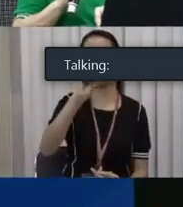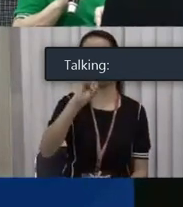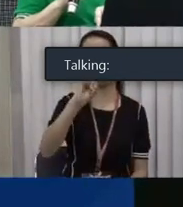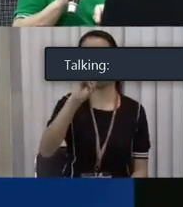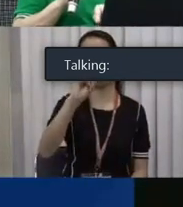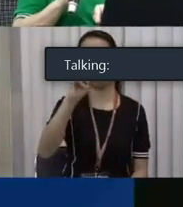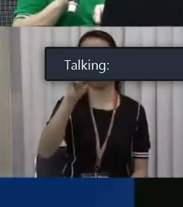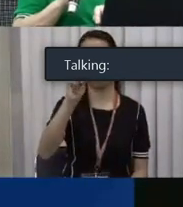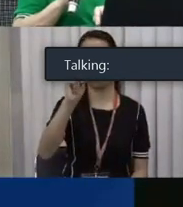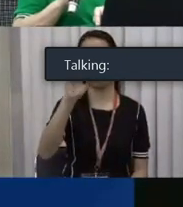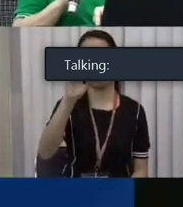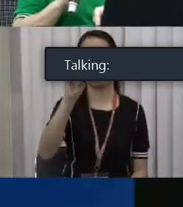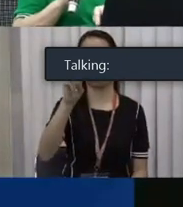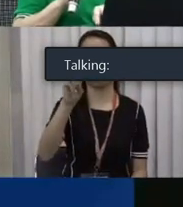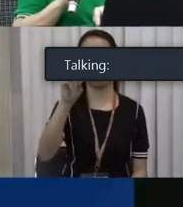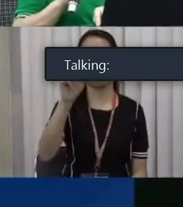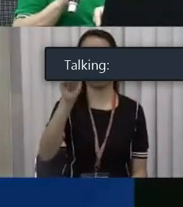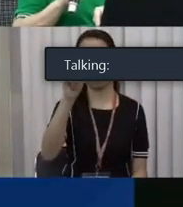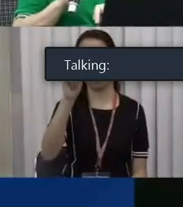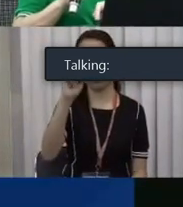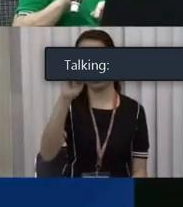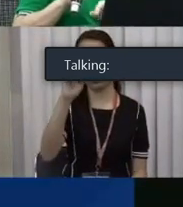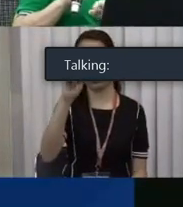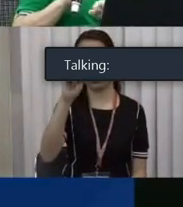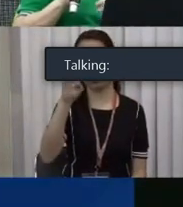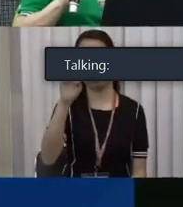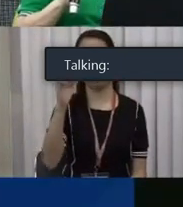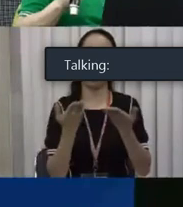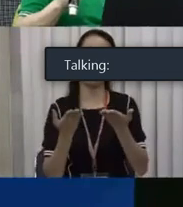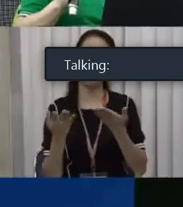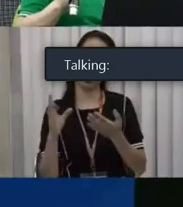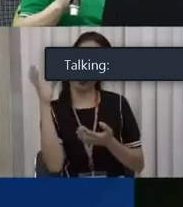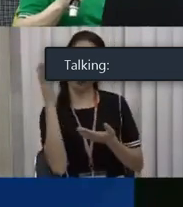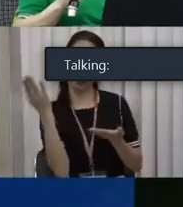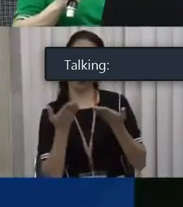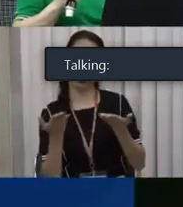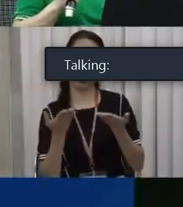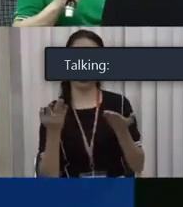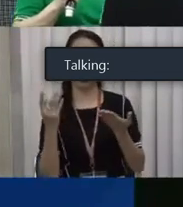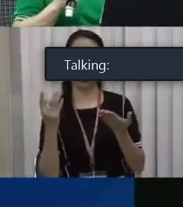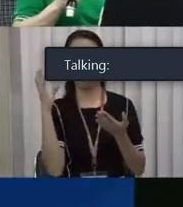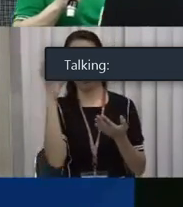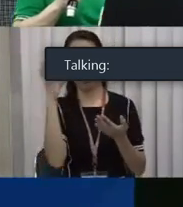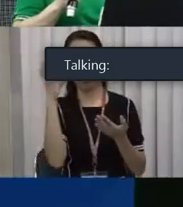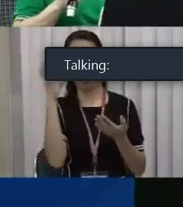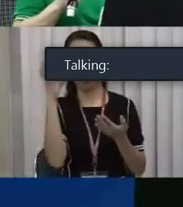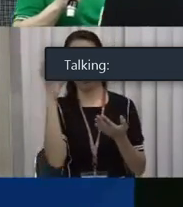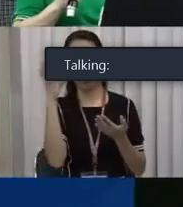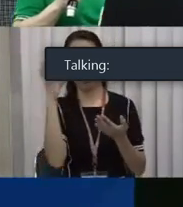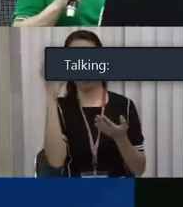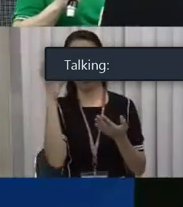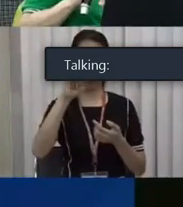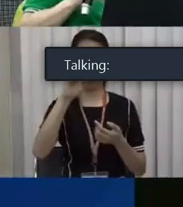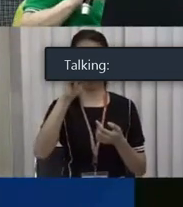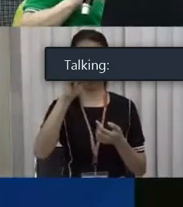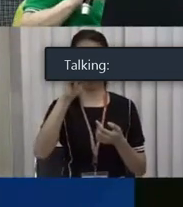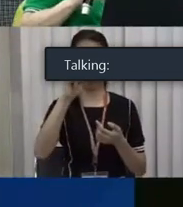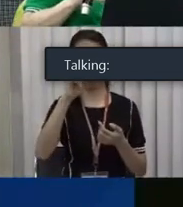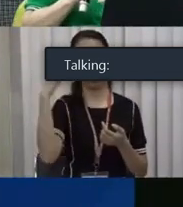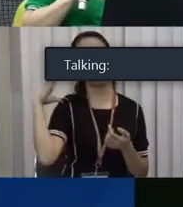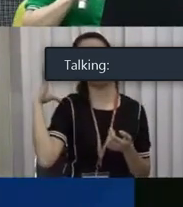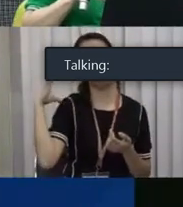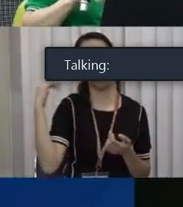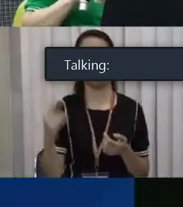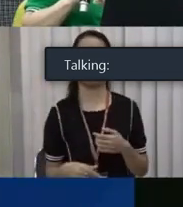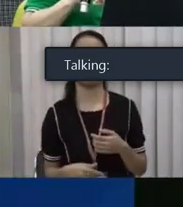So, where can I find job vacancies? Nag-mention to si Miss Angela about sa mga